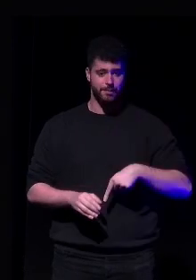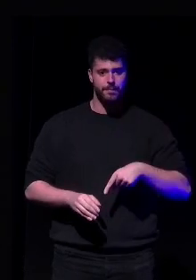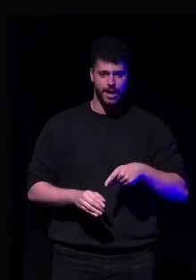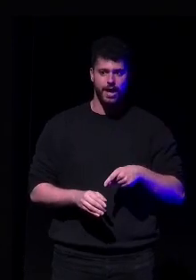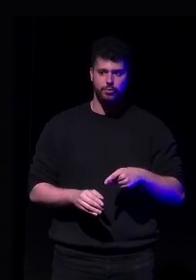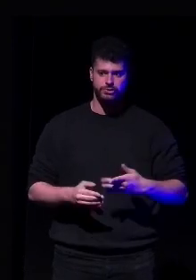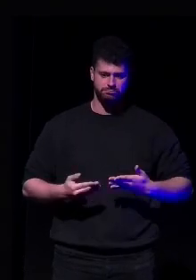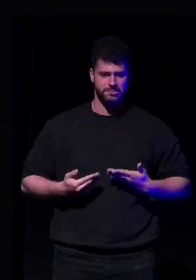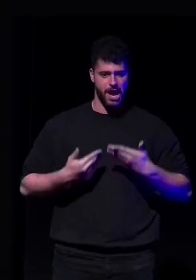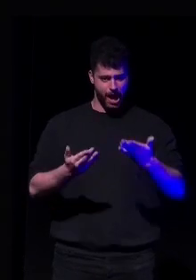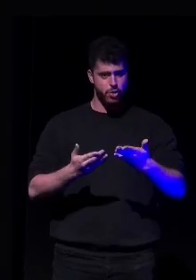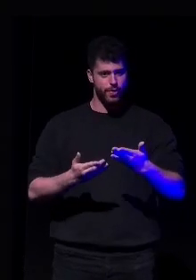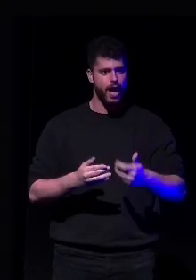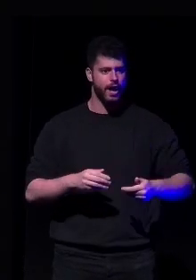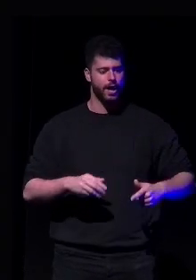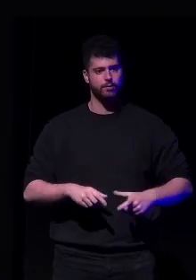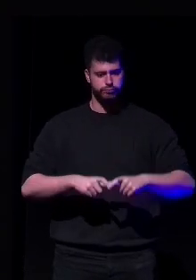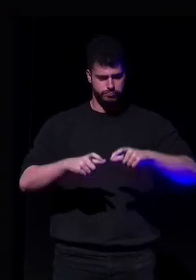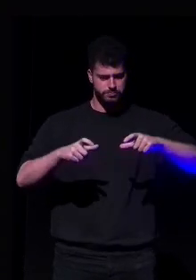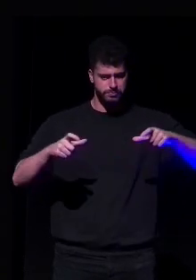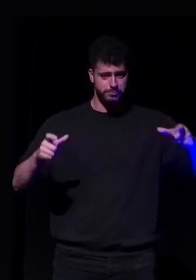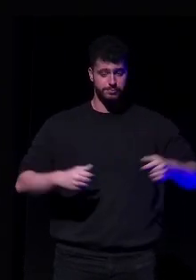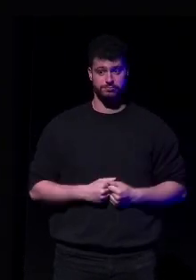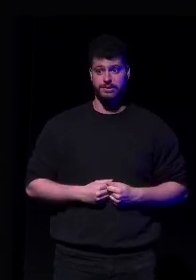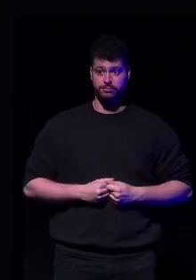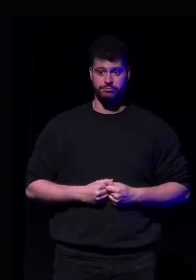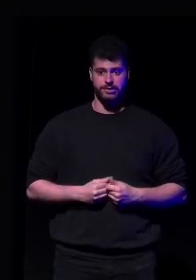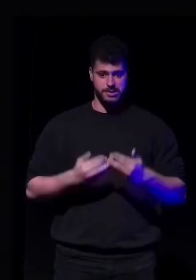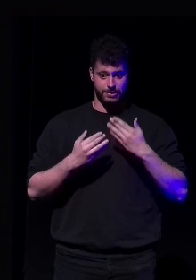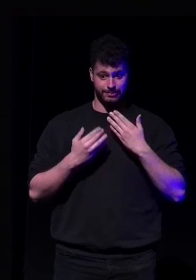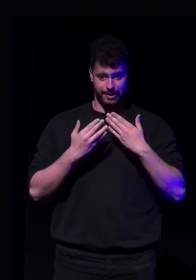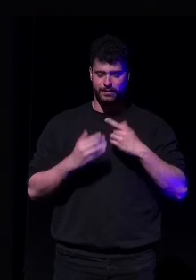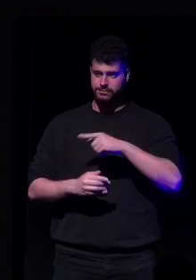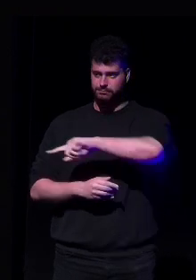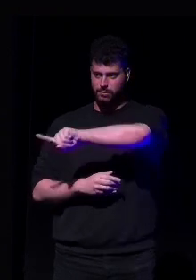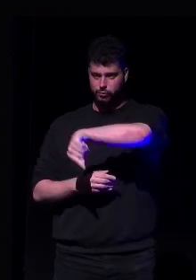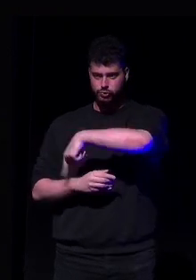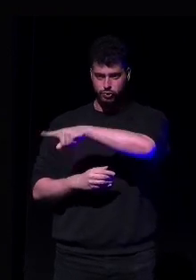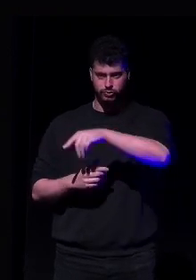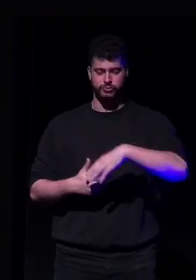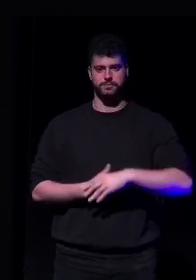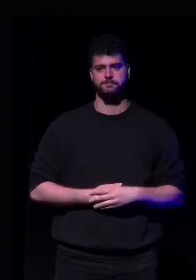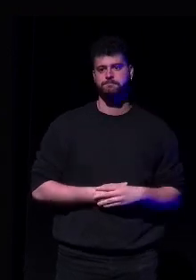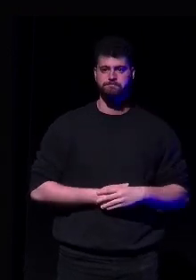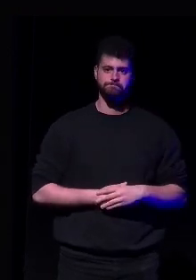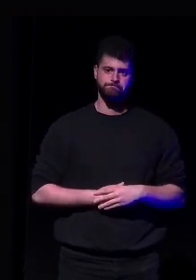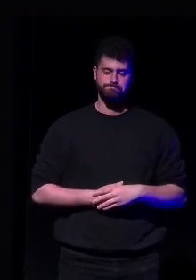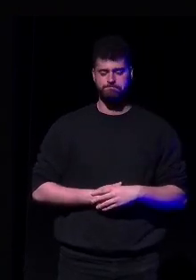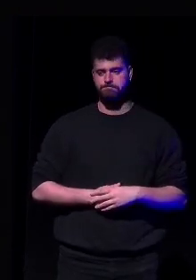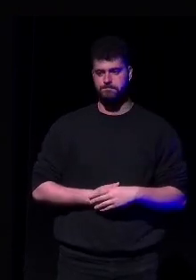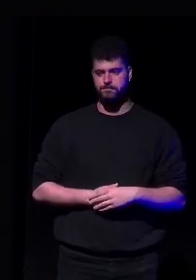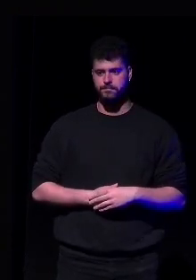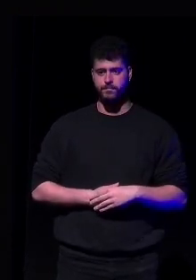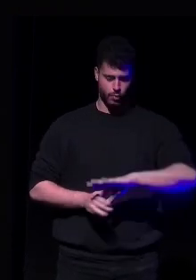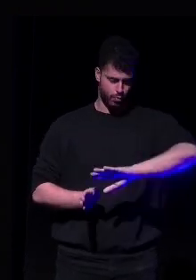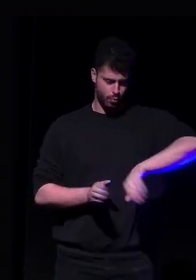petites aportacions i aquestes implicacions, tot aquest projecte no seria possible. Per tant, un agraïment també molt, molt, molt especial per tots ells.